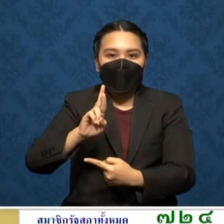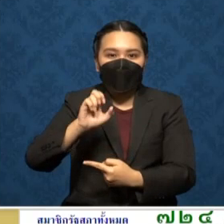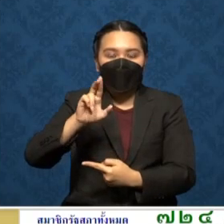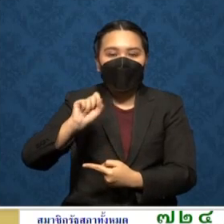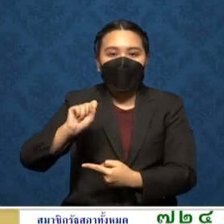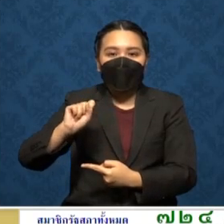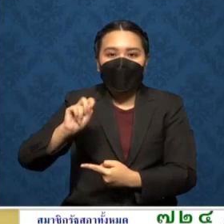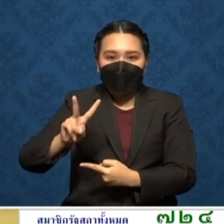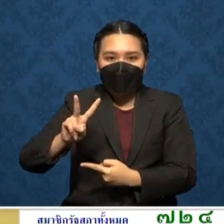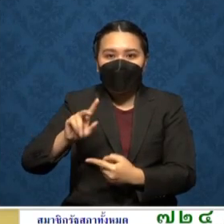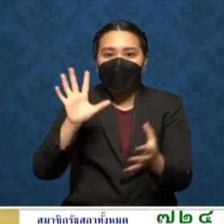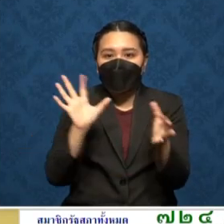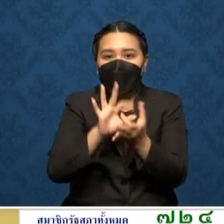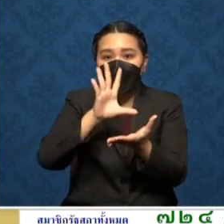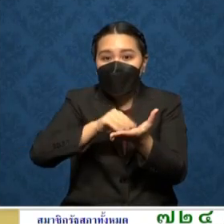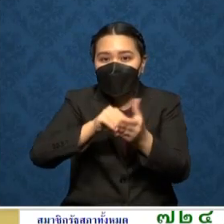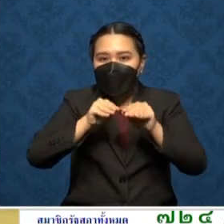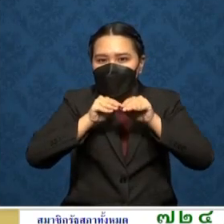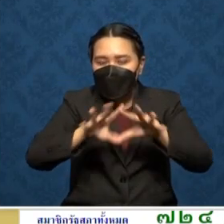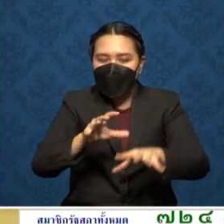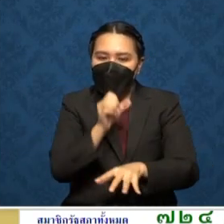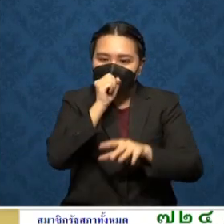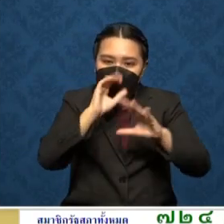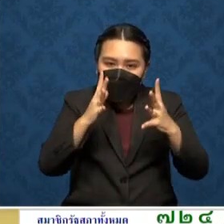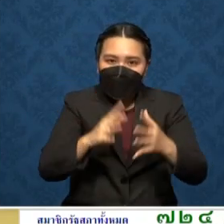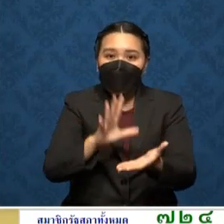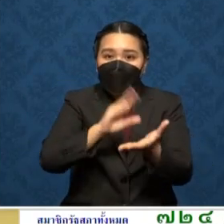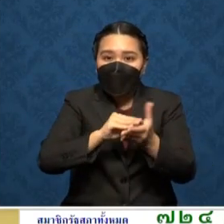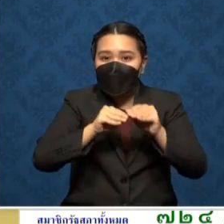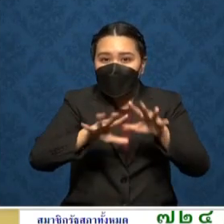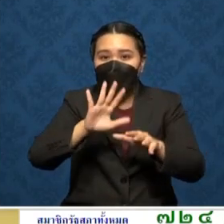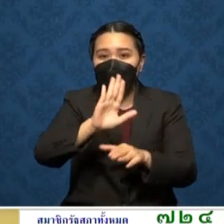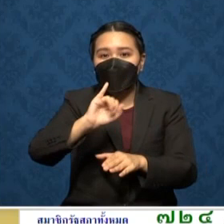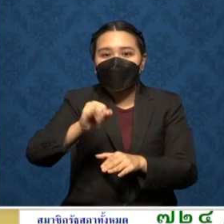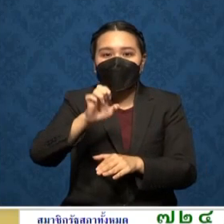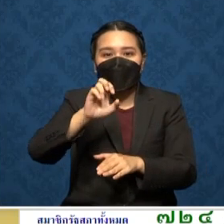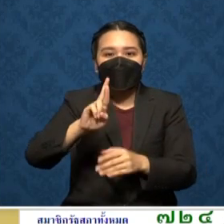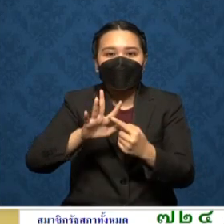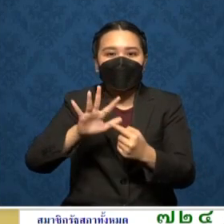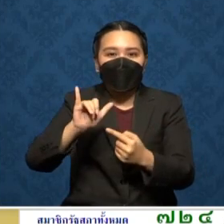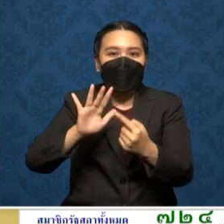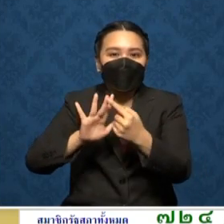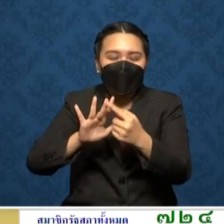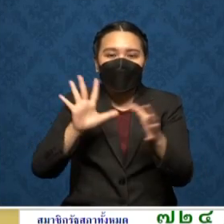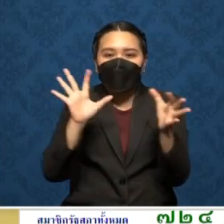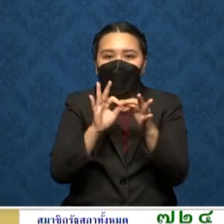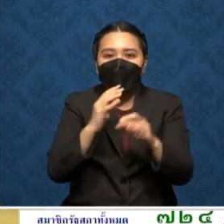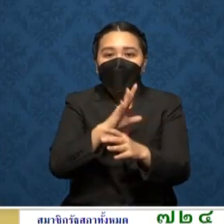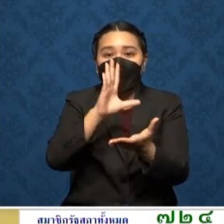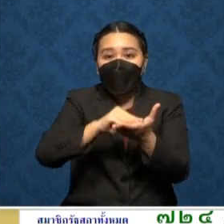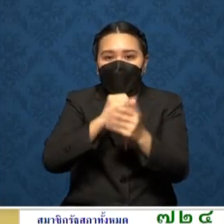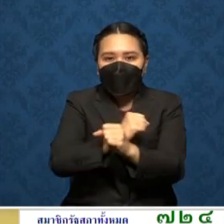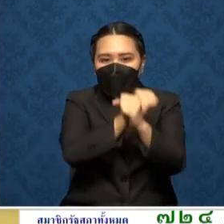ของข้อมูลความห่วงใยของคุณจิรายุในเรื่องของการดูแลรักษาความปลอดภัยของ